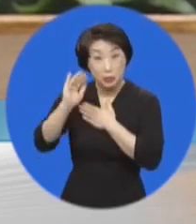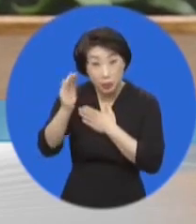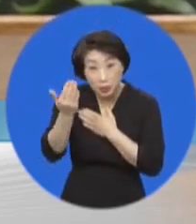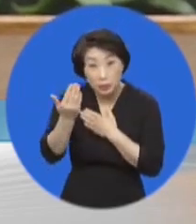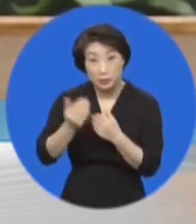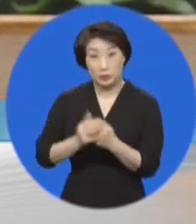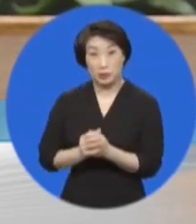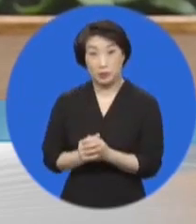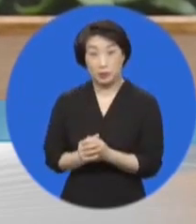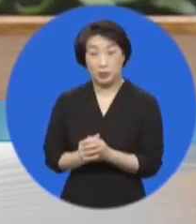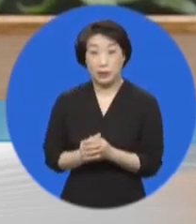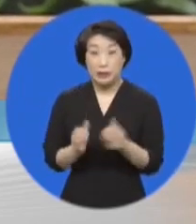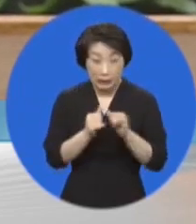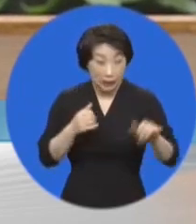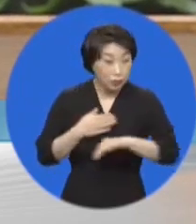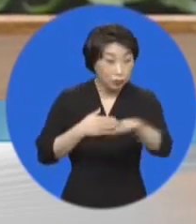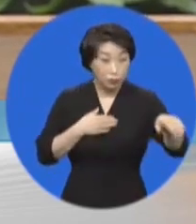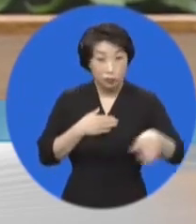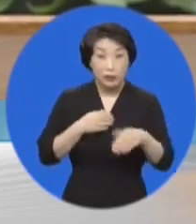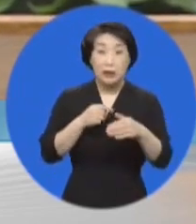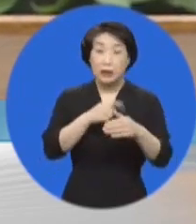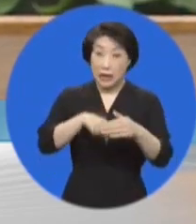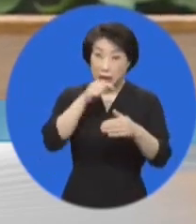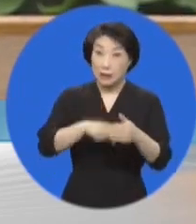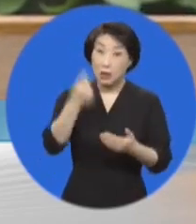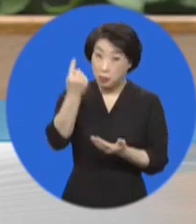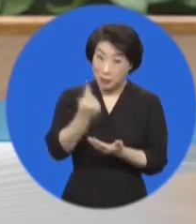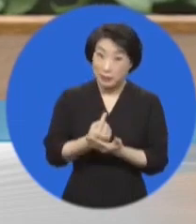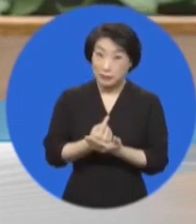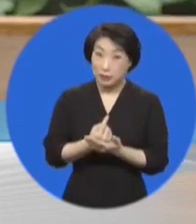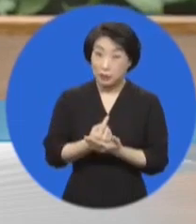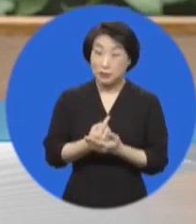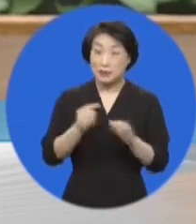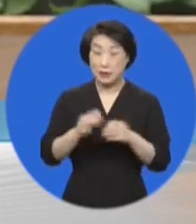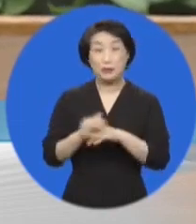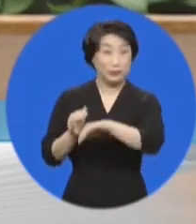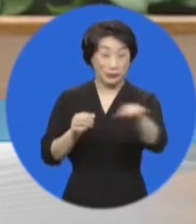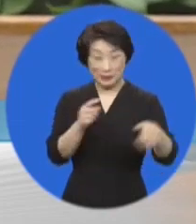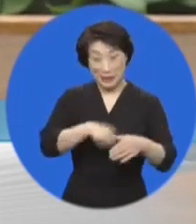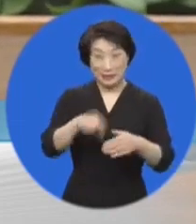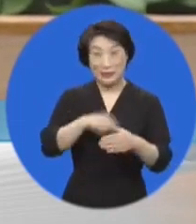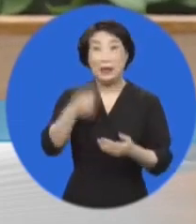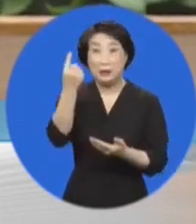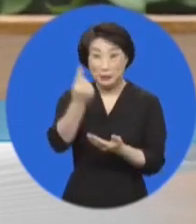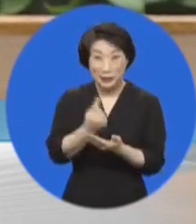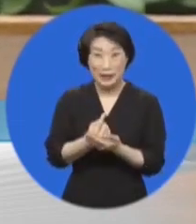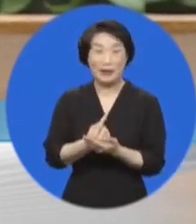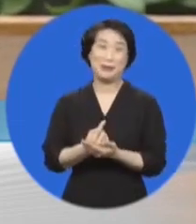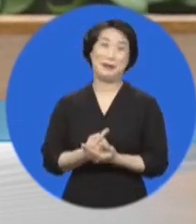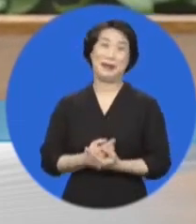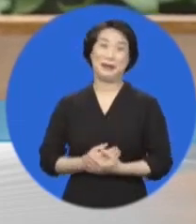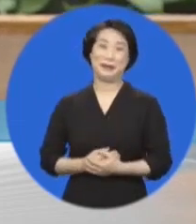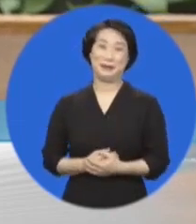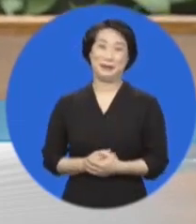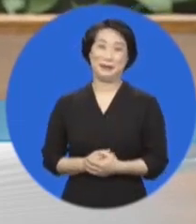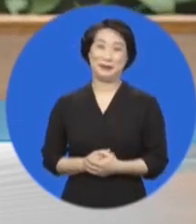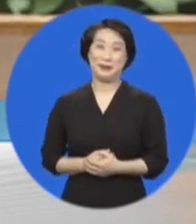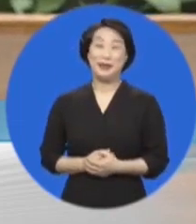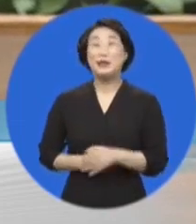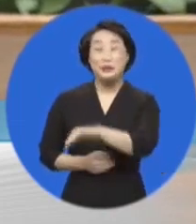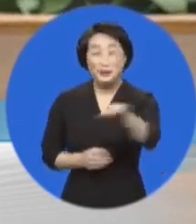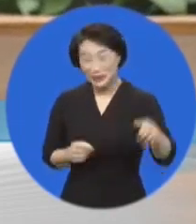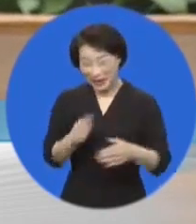되어서 우리 가운데 오셨다. 우리 가운데 오셨다.